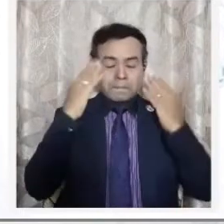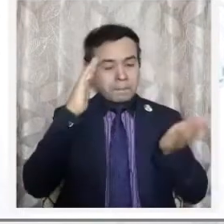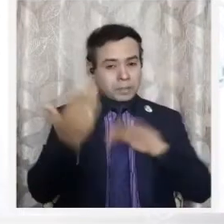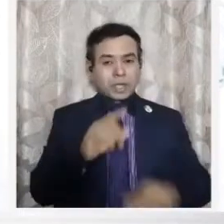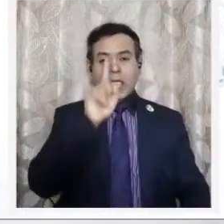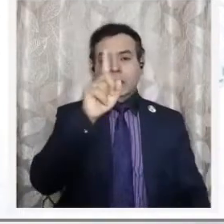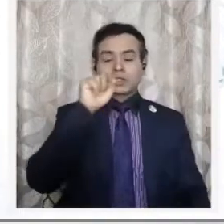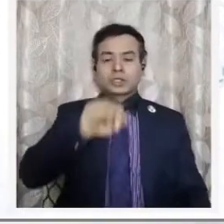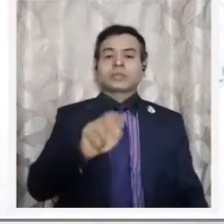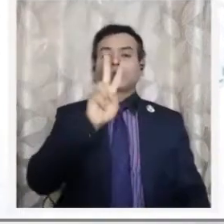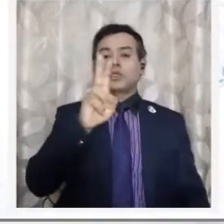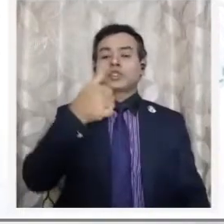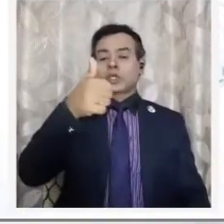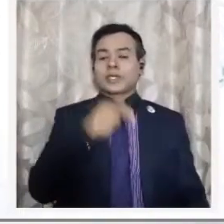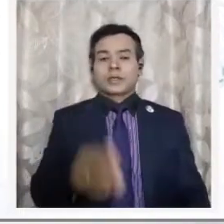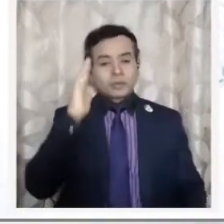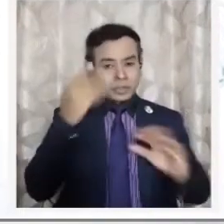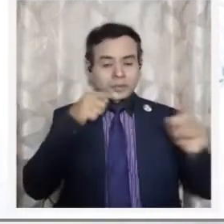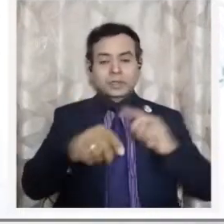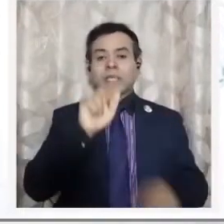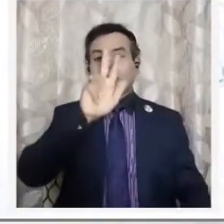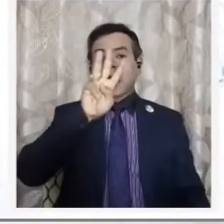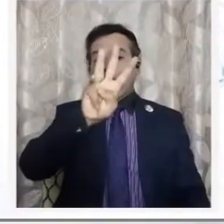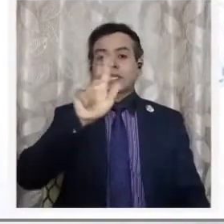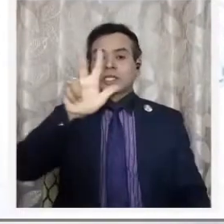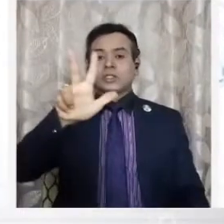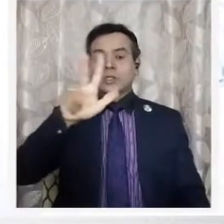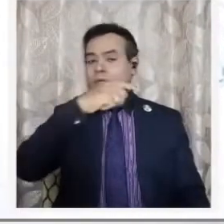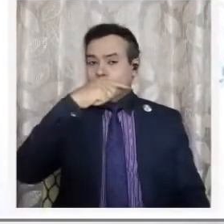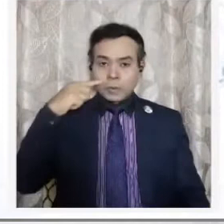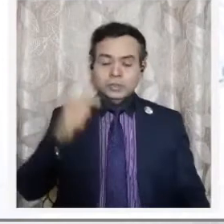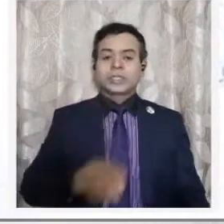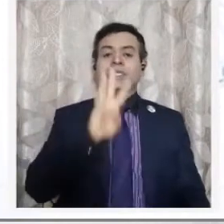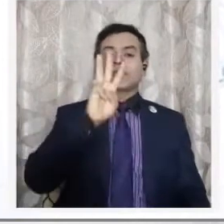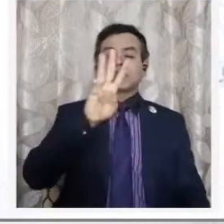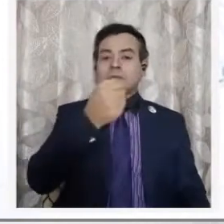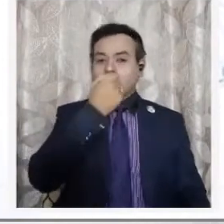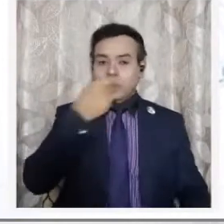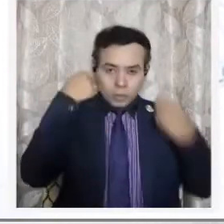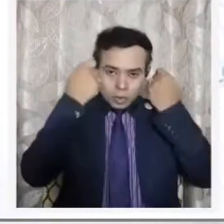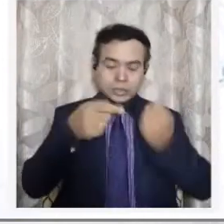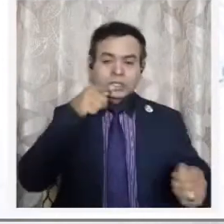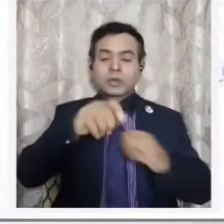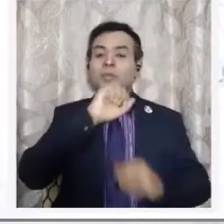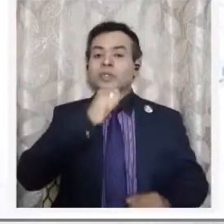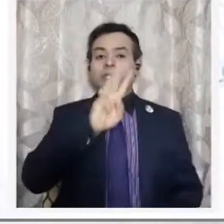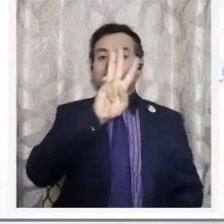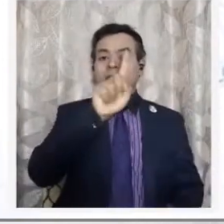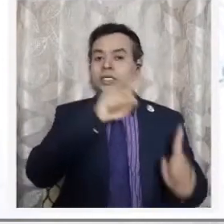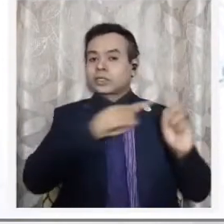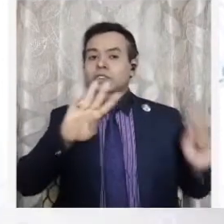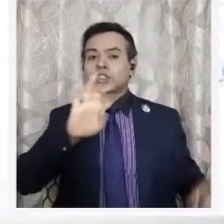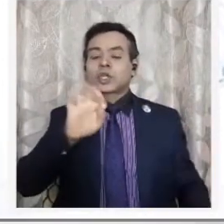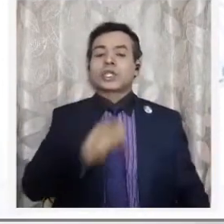শনাক্ত বিবেচনায় মৃত্যুর হার 1.26%। যারা মৃত্যুবরণ করেছেন তাদের মধ্যে 38 জন পুরুষ, 3 জন নারী